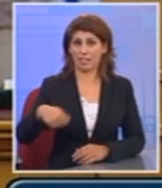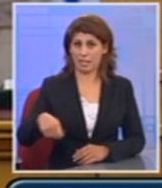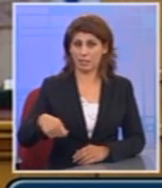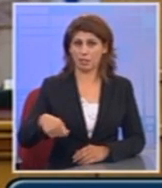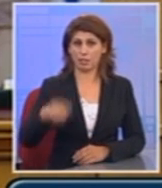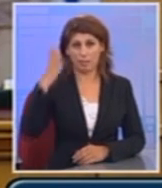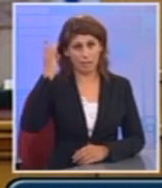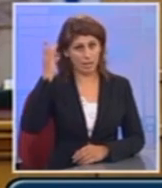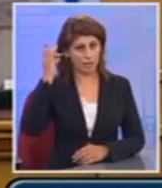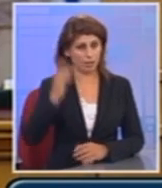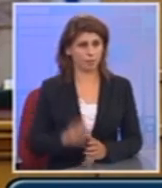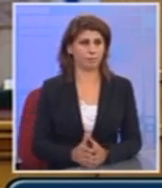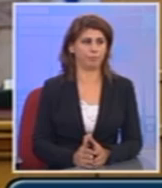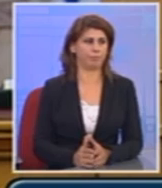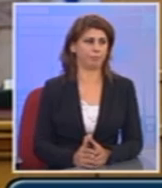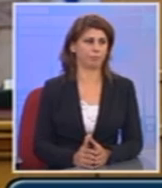αργεντινή